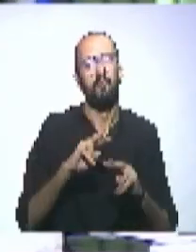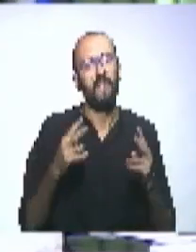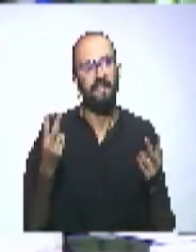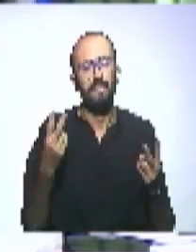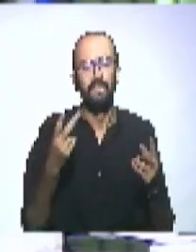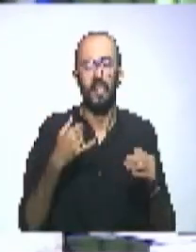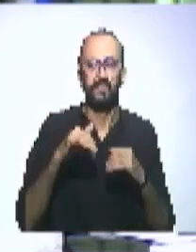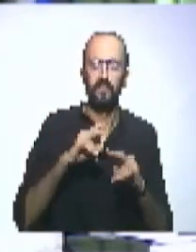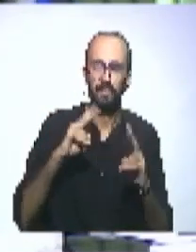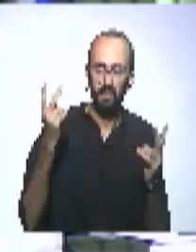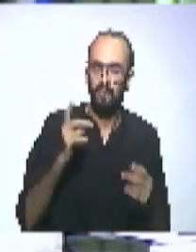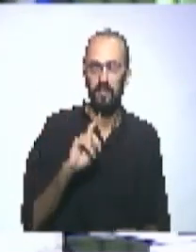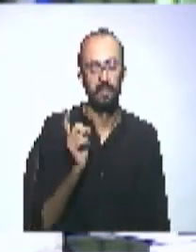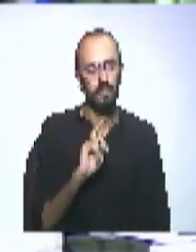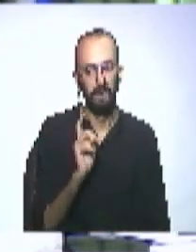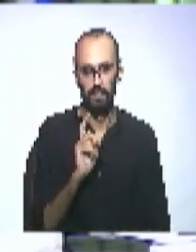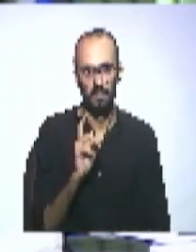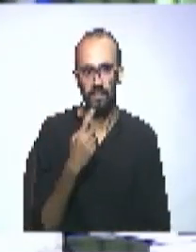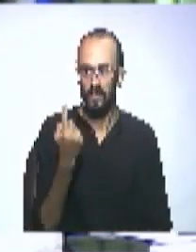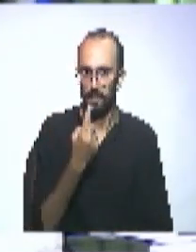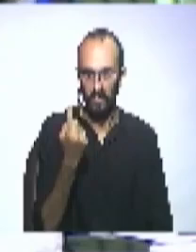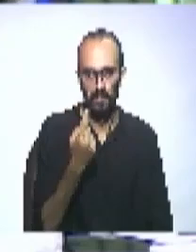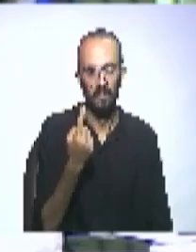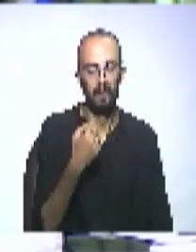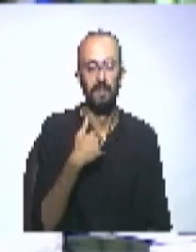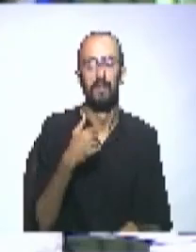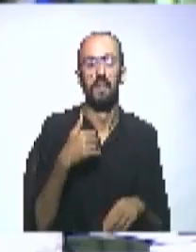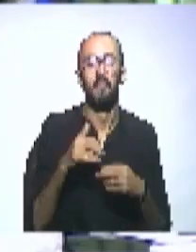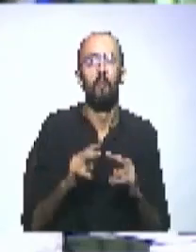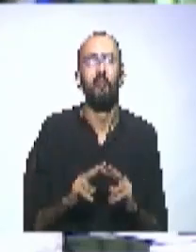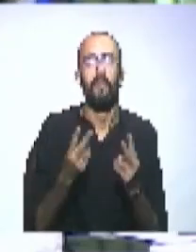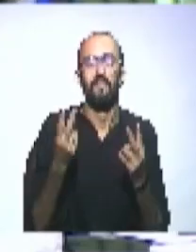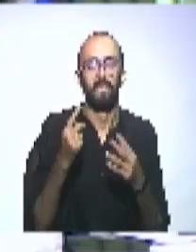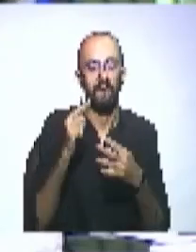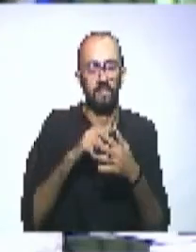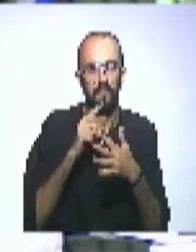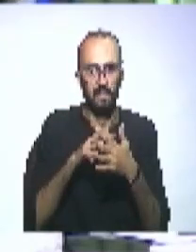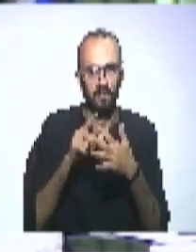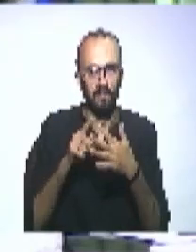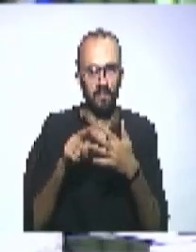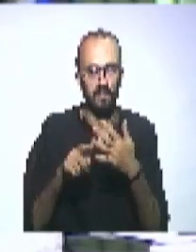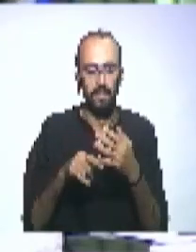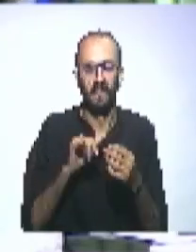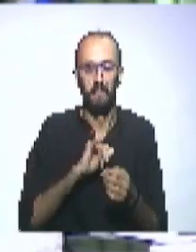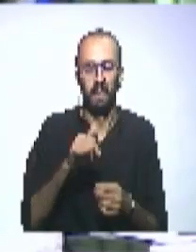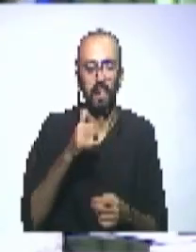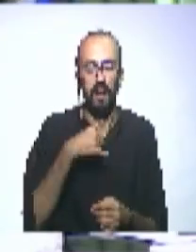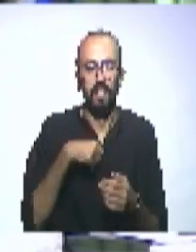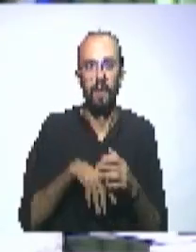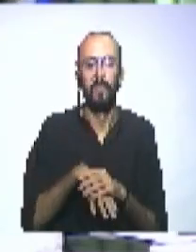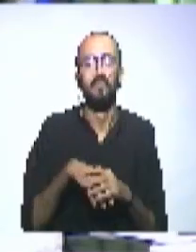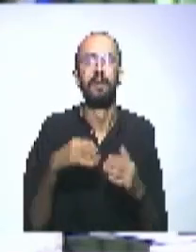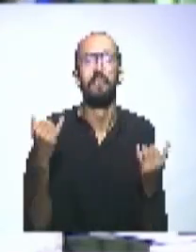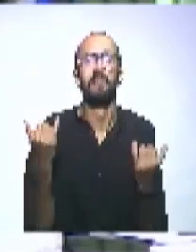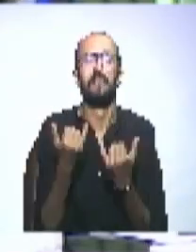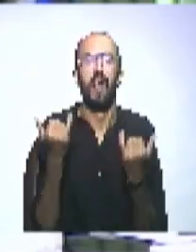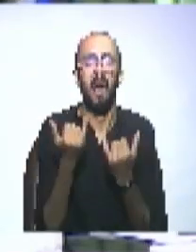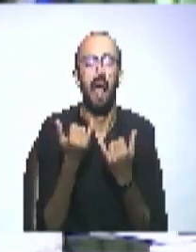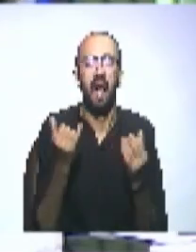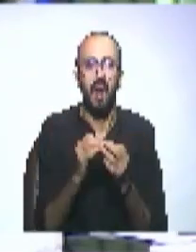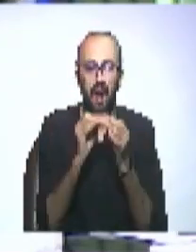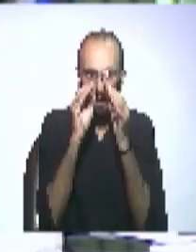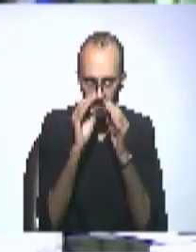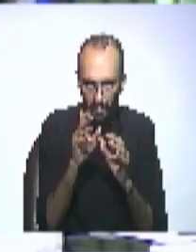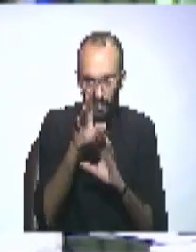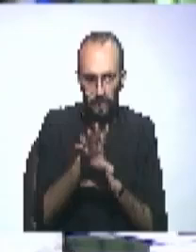ان احنا بنعمل ايه. احنا بنعمل طريقه من ضمن الطرق، ودايما انا بنقي ابسط طريقه ممكنه